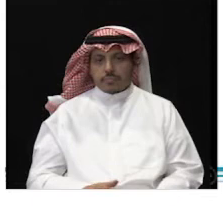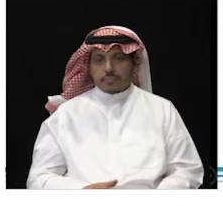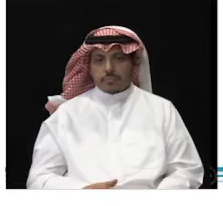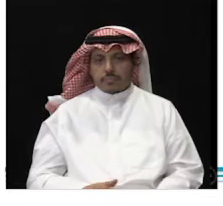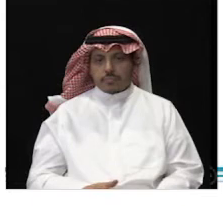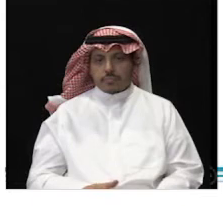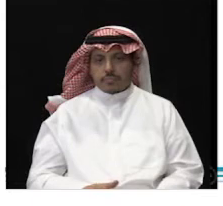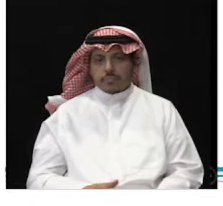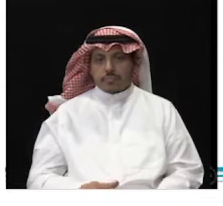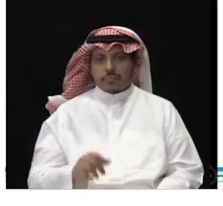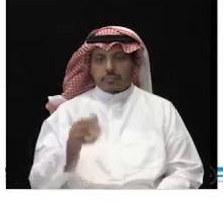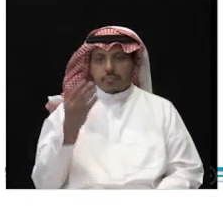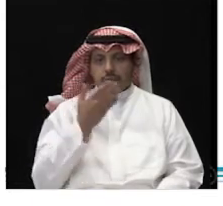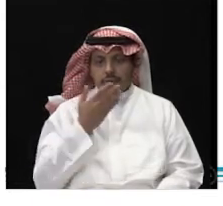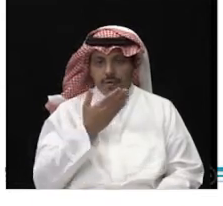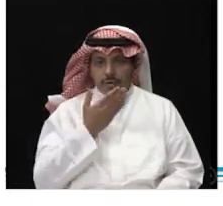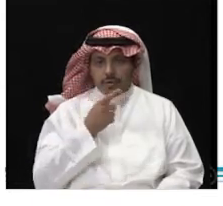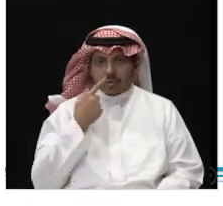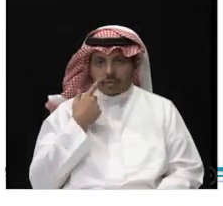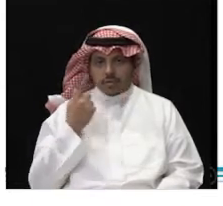اقرأ. جميل،